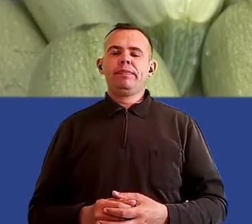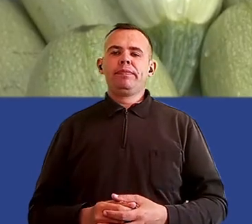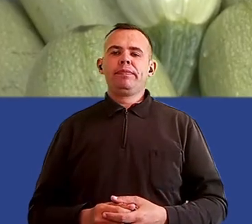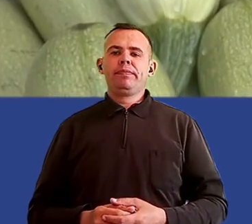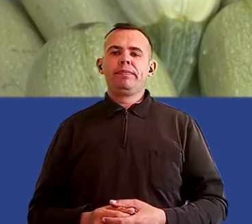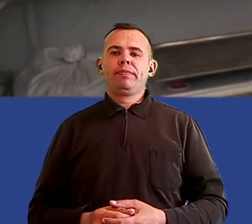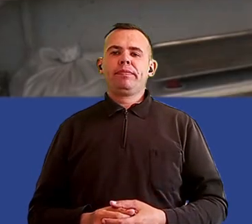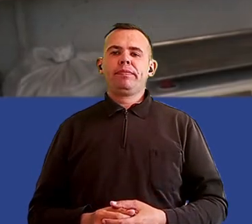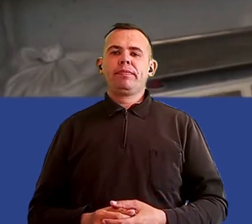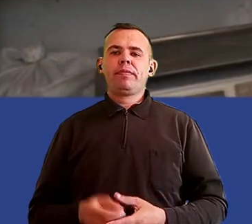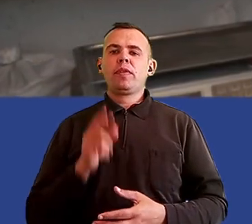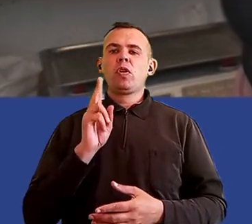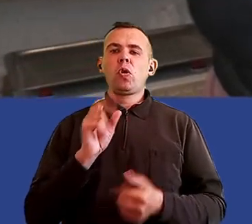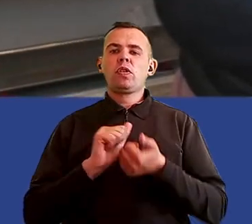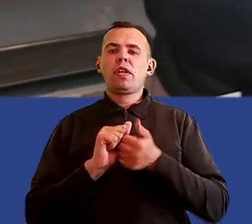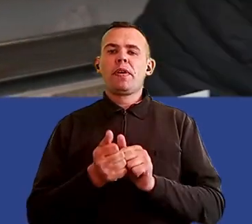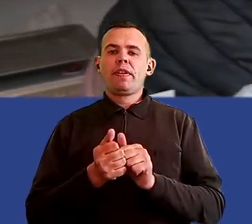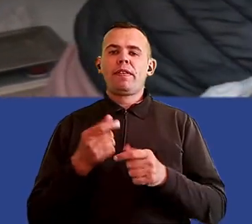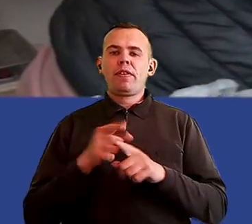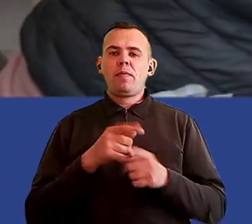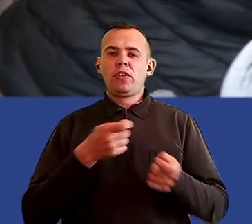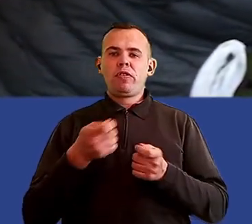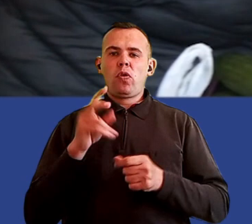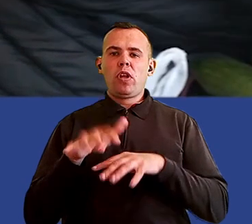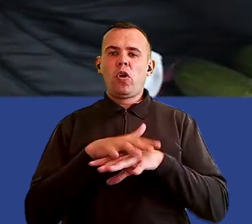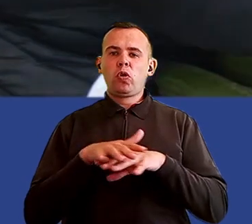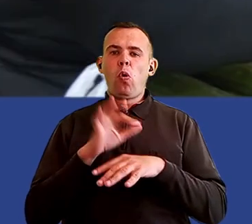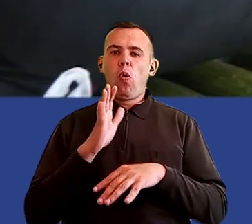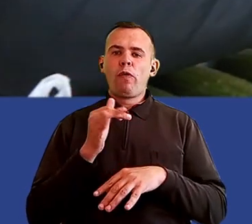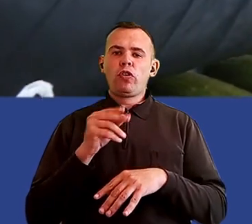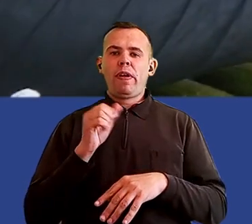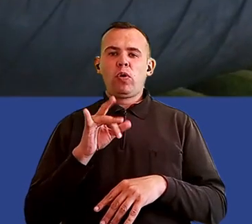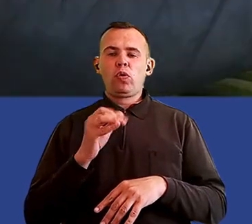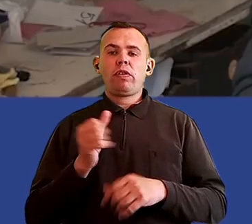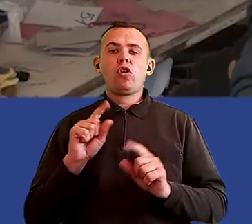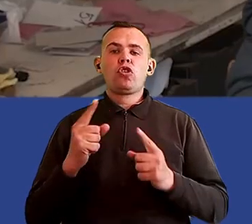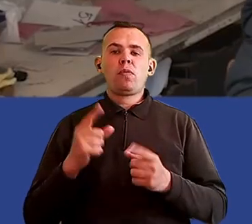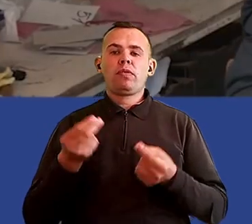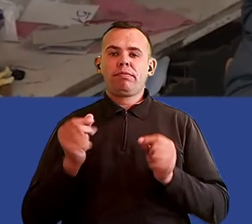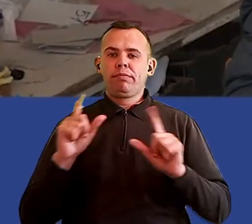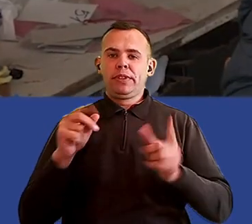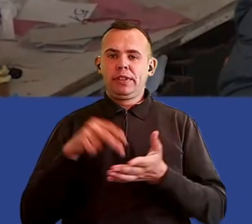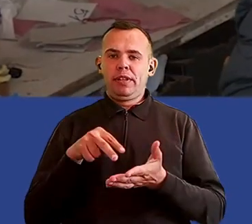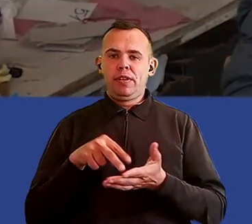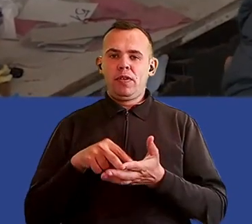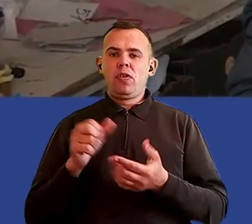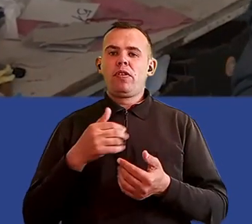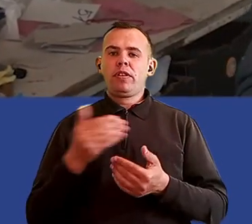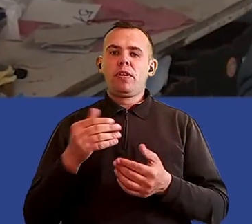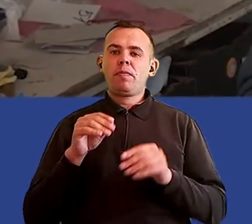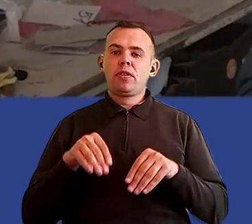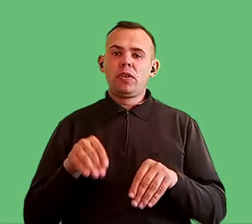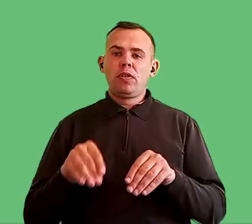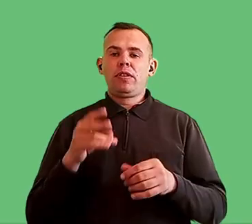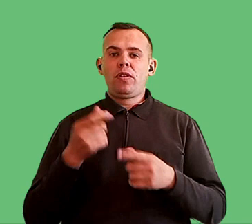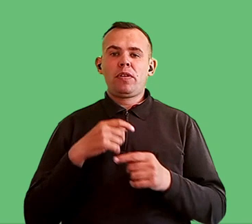Хто замінив херсонських постачальників на ринку овочів та фруктів? Та чому зросла ціна на них? Ми посадили, у нас росте маленька